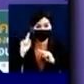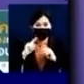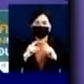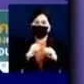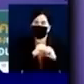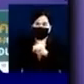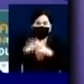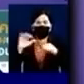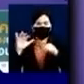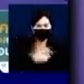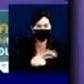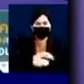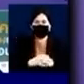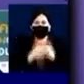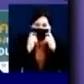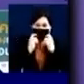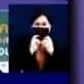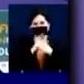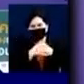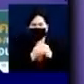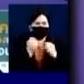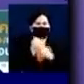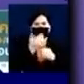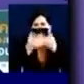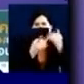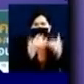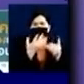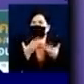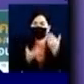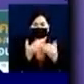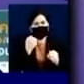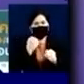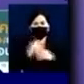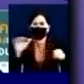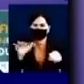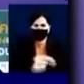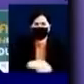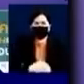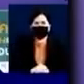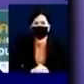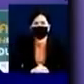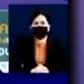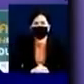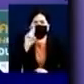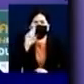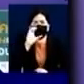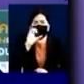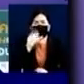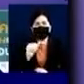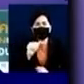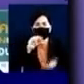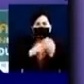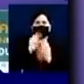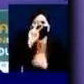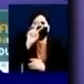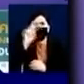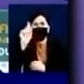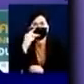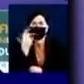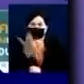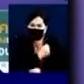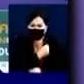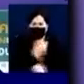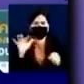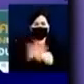ไข้ถ้าคุณไข้ด้วยแอสตรากับไฟเซอร์หรือแอสตรากับโมเดอร์นาให้ไปกระตุ้นด้วยเข็มนั้นแหละค่ะกระตุ้นด้วยไฟเซอร์หรือโมเดอร์น